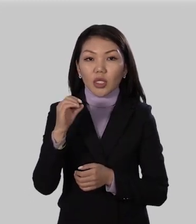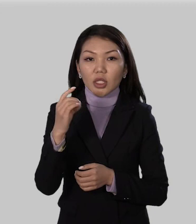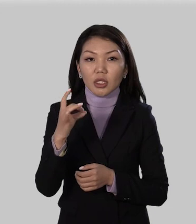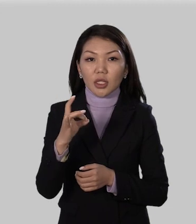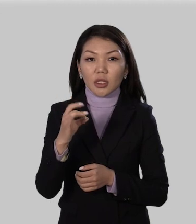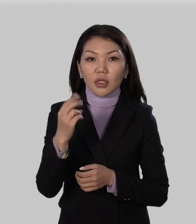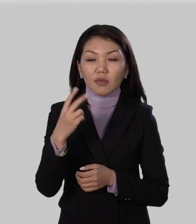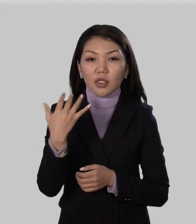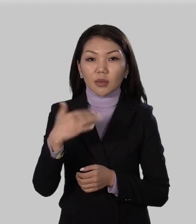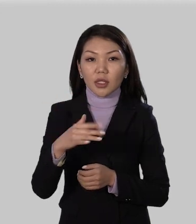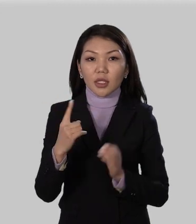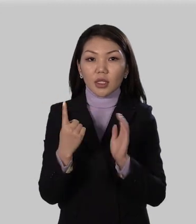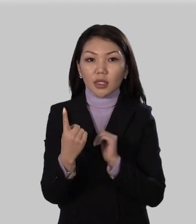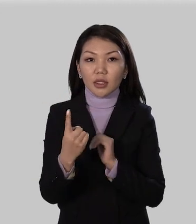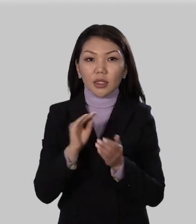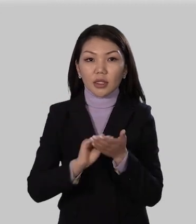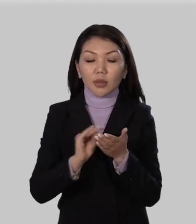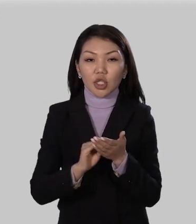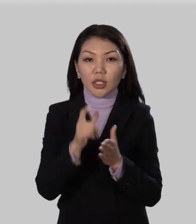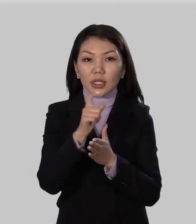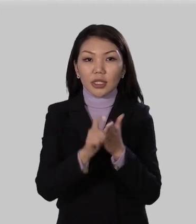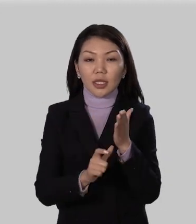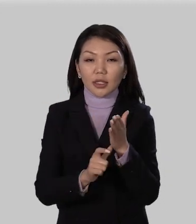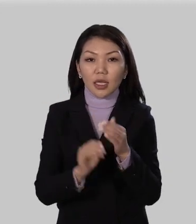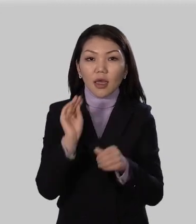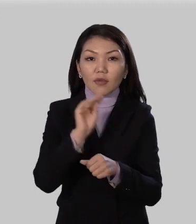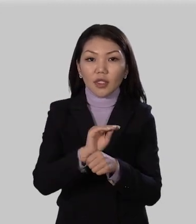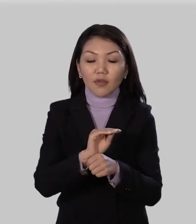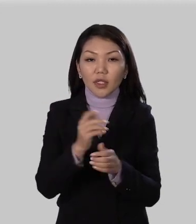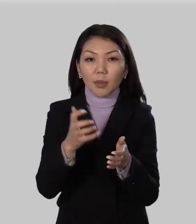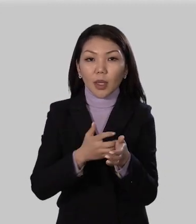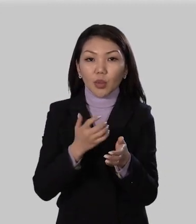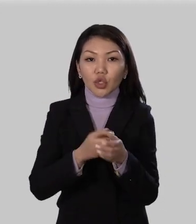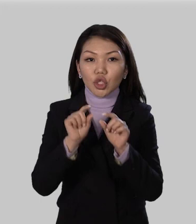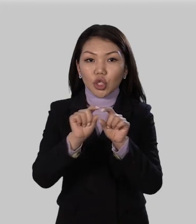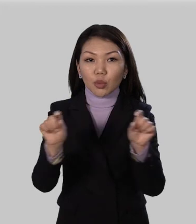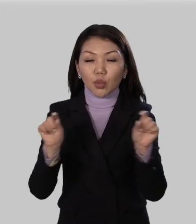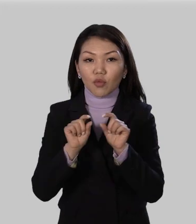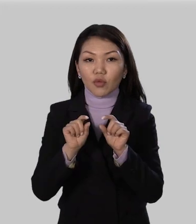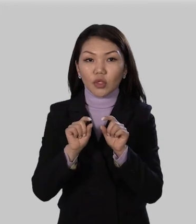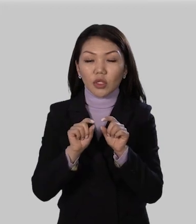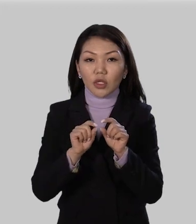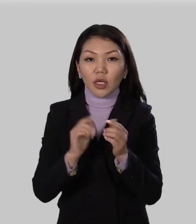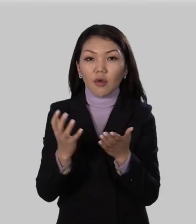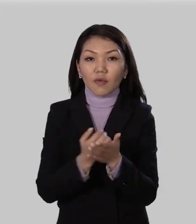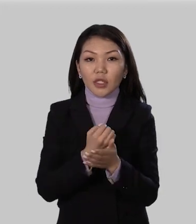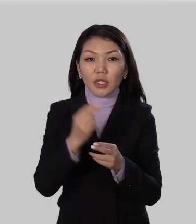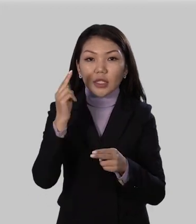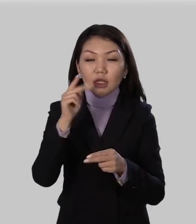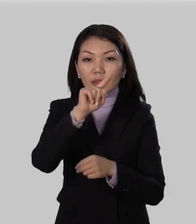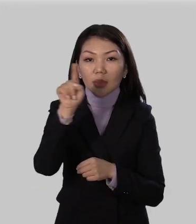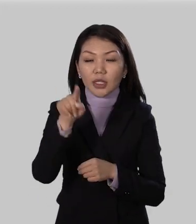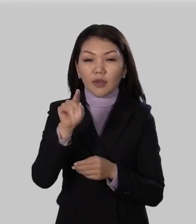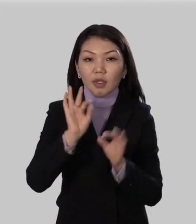упражнение 251. Запишите текст, вставьте пропущенные буквы. Выделите